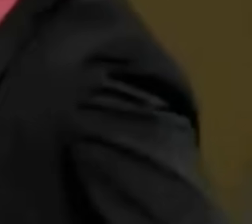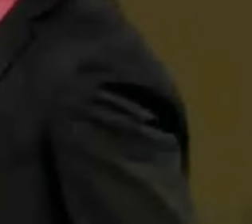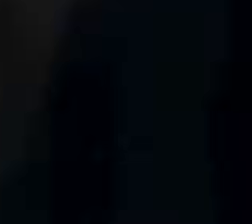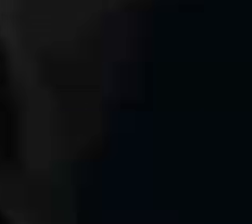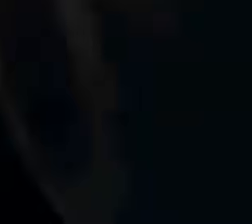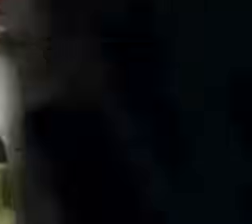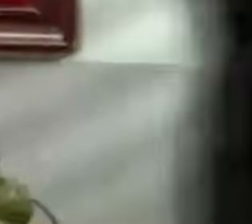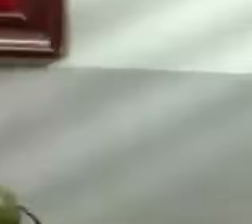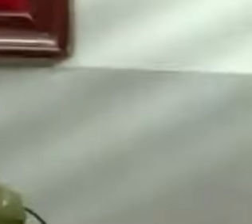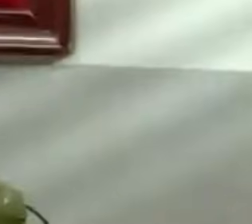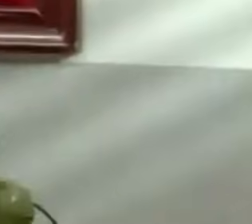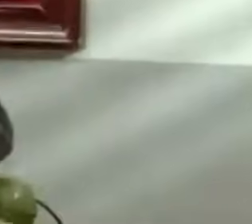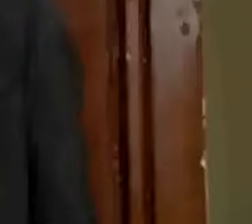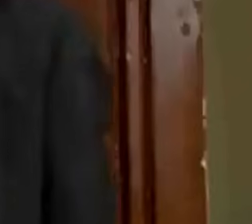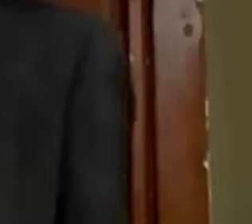geri geldi.